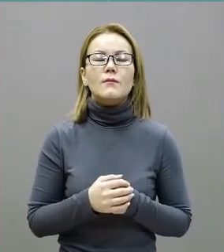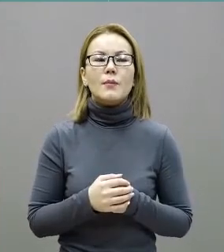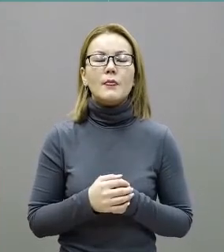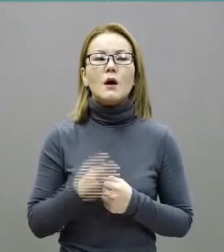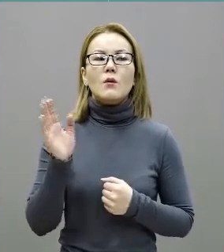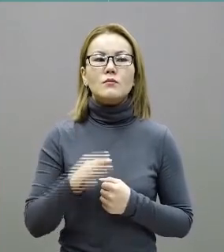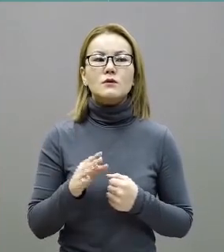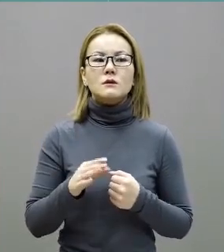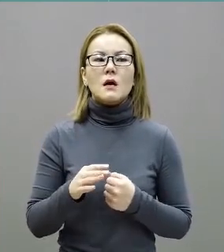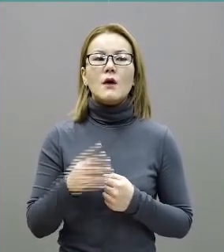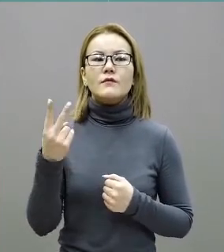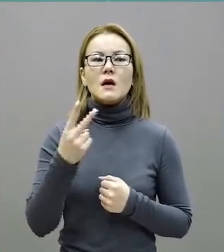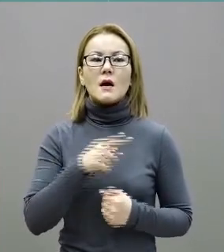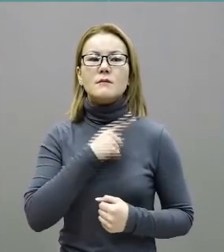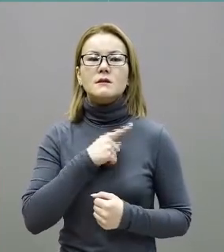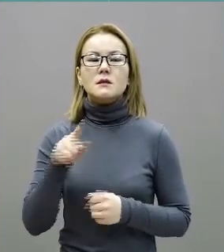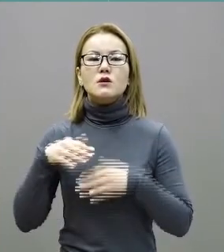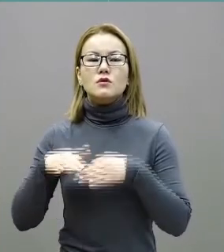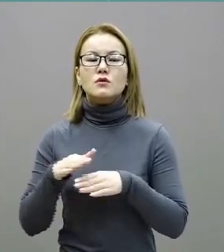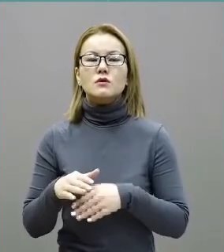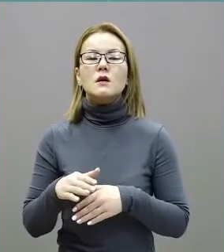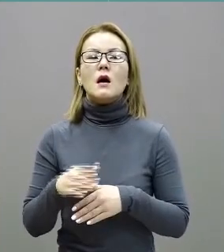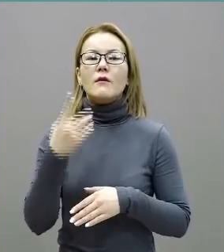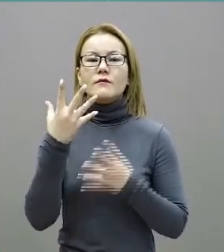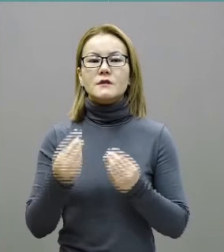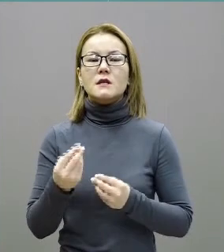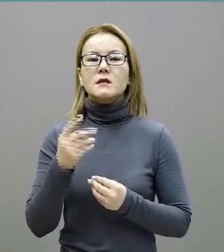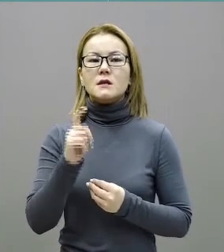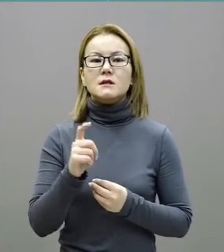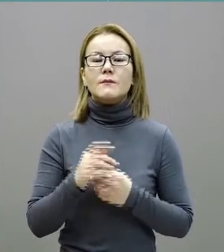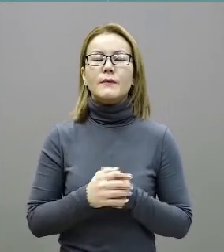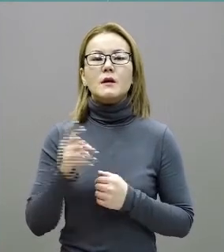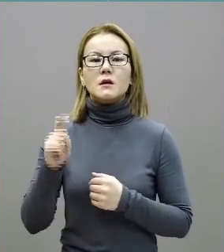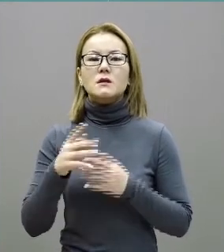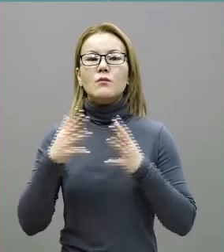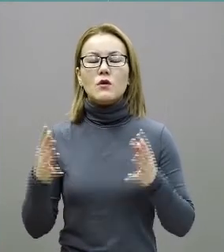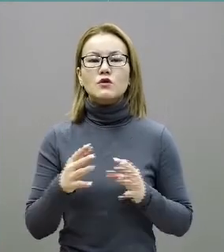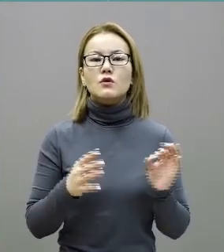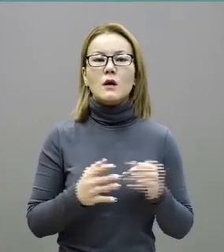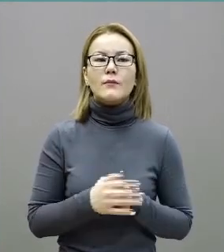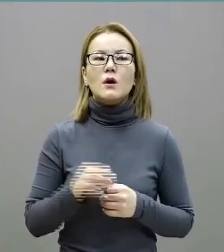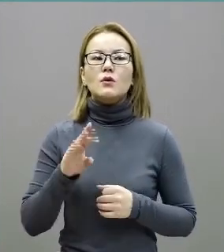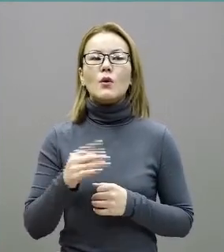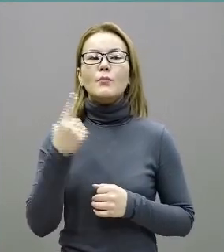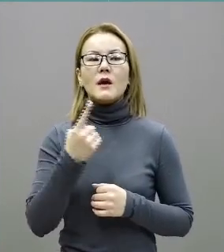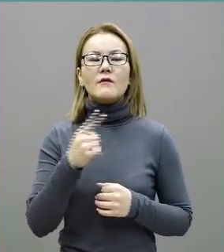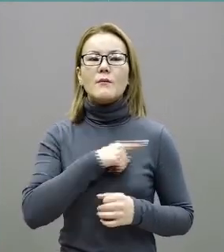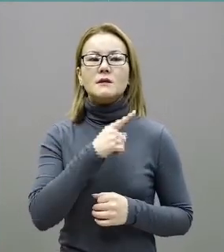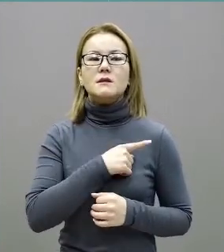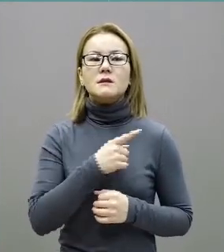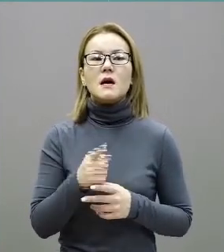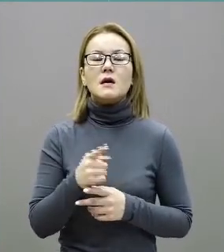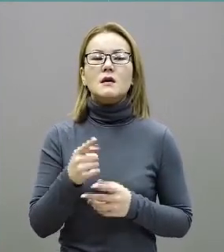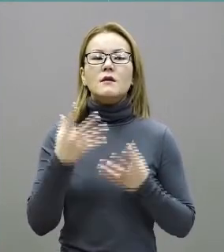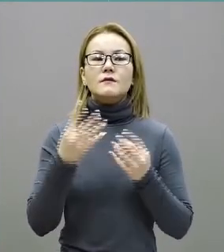пусть 2 мастерская шьет в день икс курток x больше нуля тогда первая мастерская в